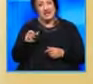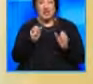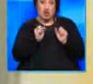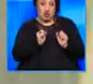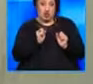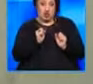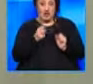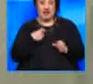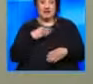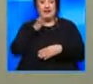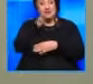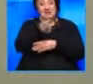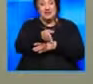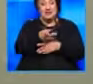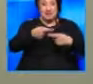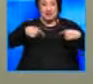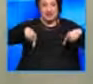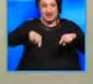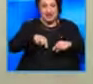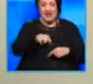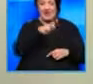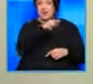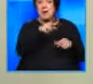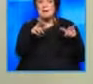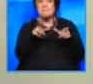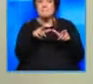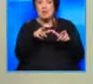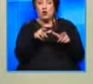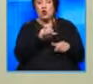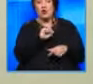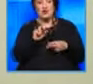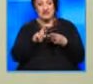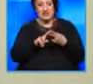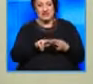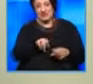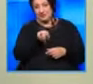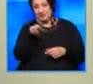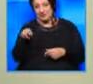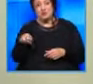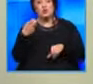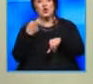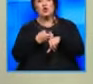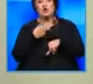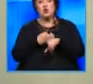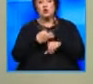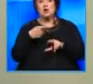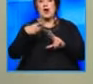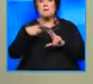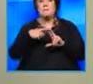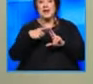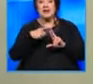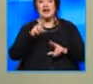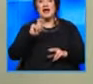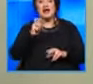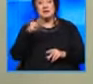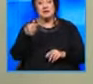стаята на Митко и Васил, а до мен е доктор Петър Гръбнев, който е завеждащ, заместник директор по